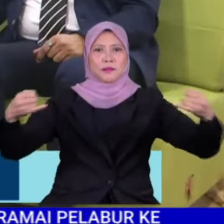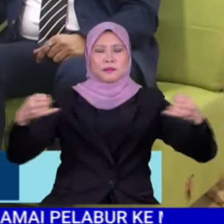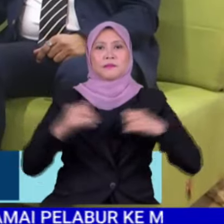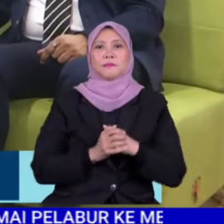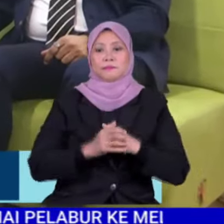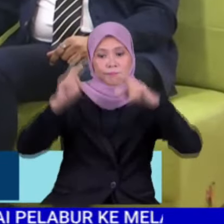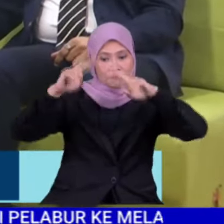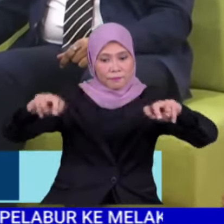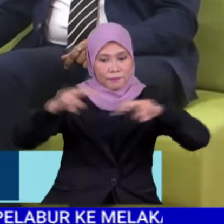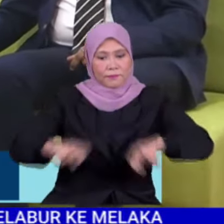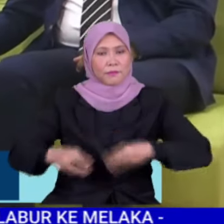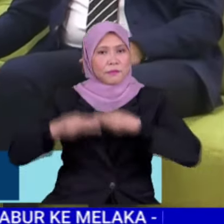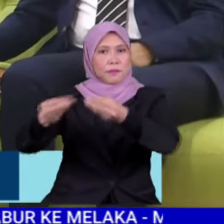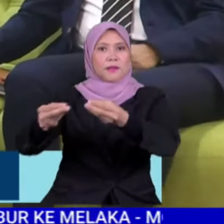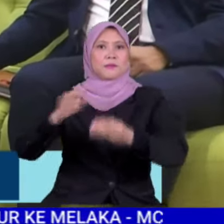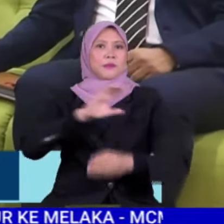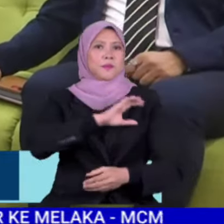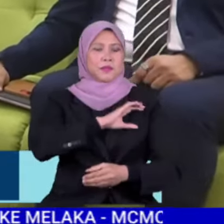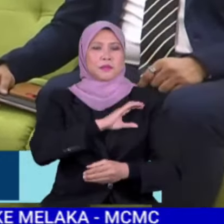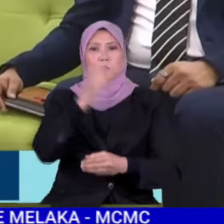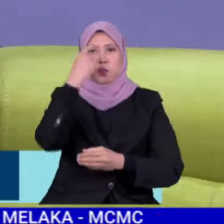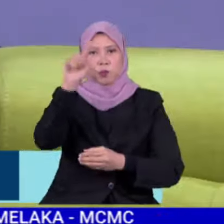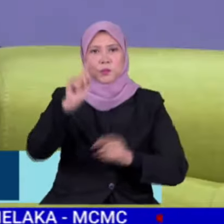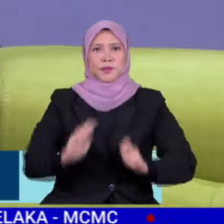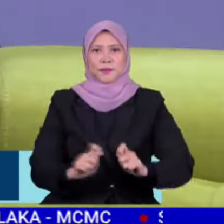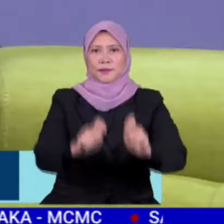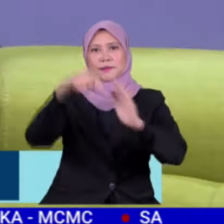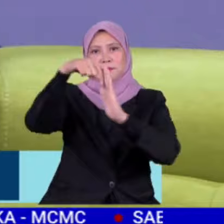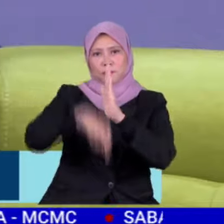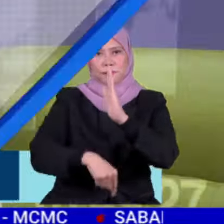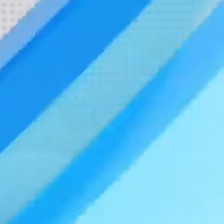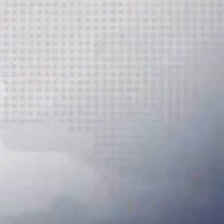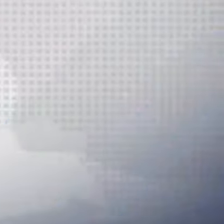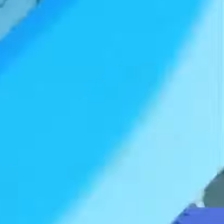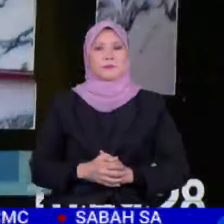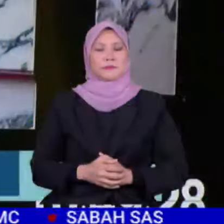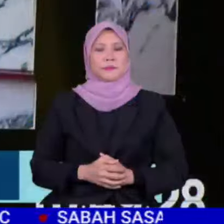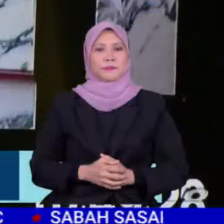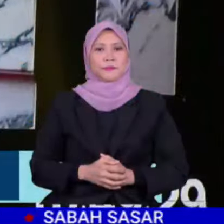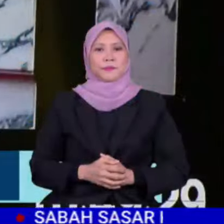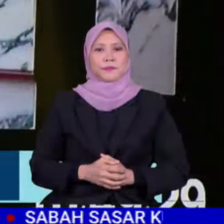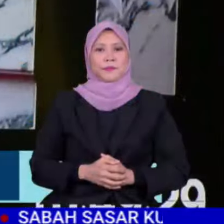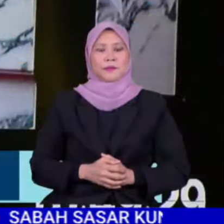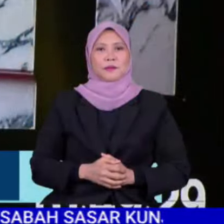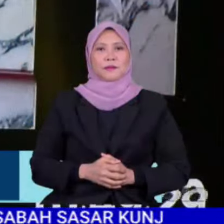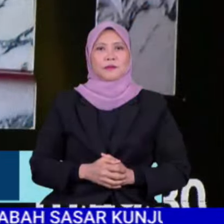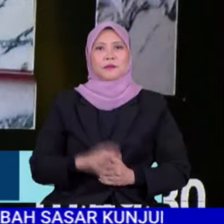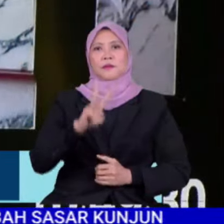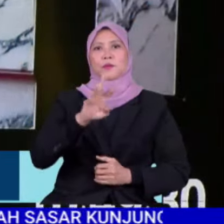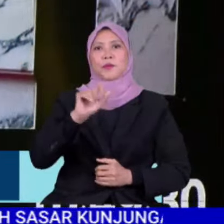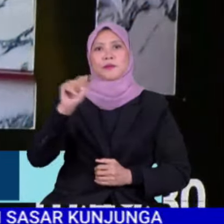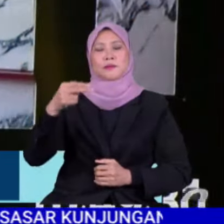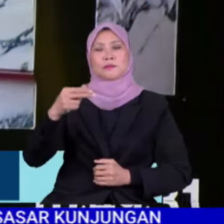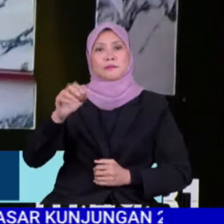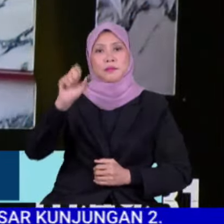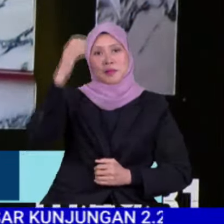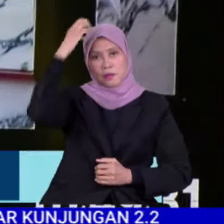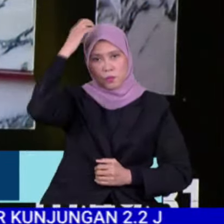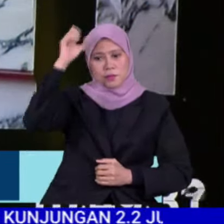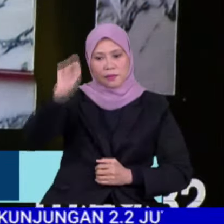Hasil siasatan akan diserahkan kepada PDRM untuk tindakan lanjut. Wilayah Pembangunan Bersepadu Selangor